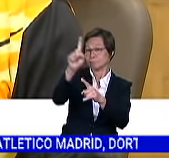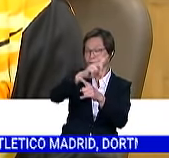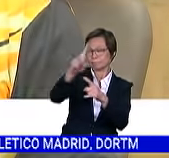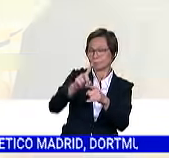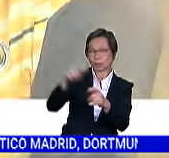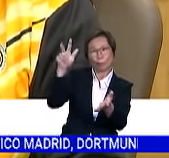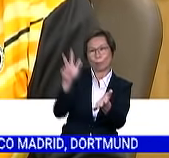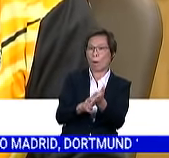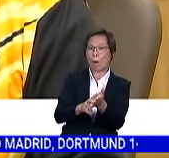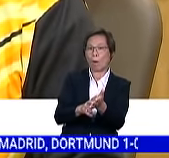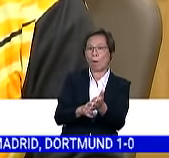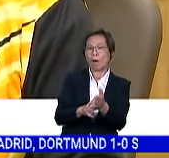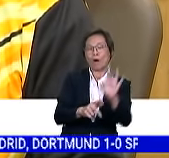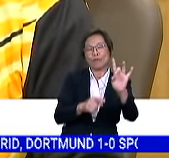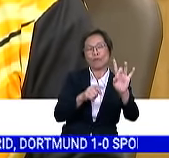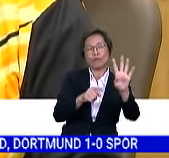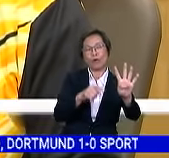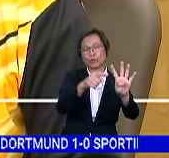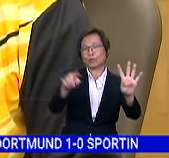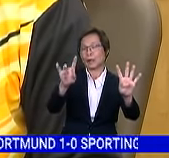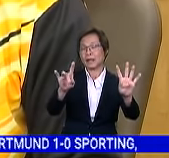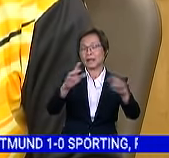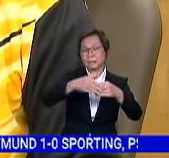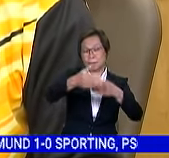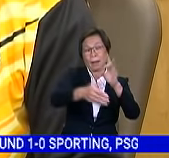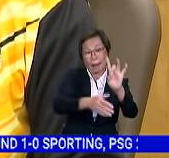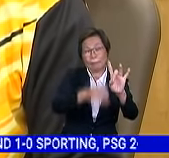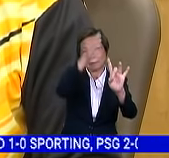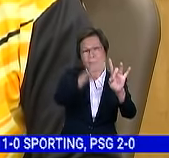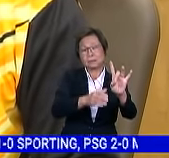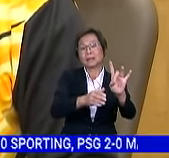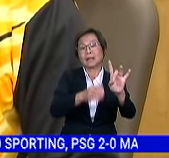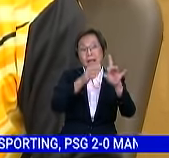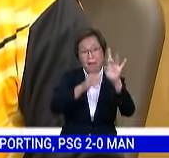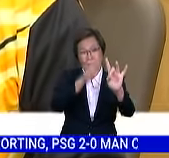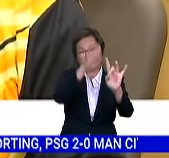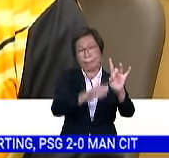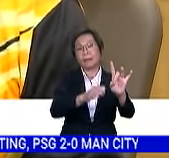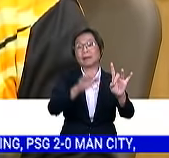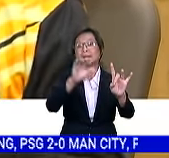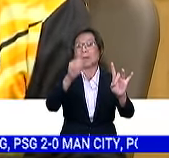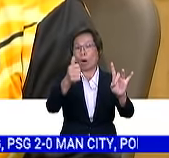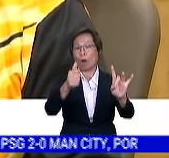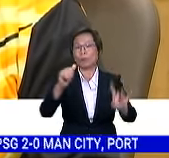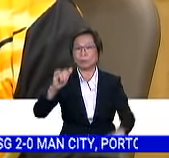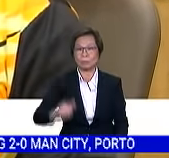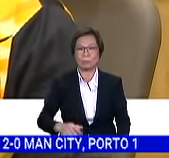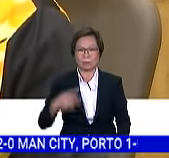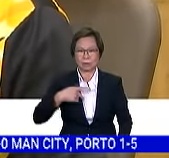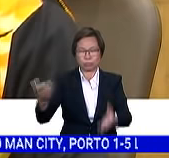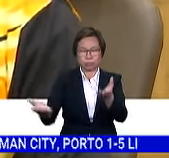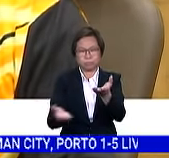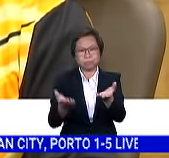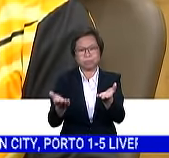ditetapkan 4 to 8. Jadi maknanya selepas 8 hari bulan itu tentunya jawatankuasa ini telah pun boleh compile